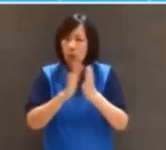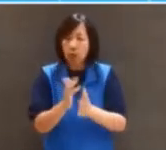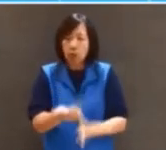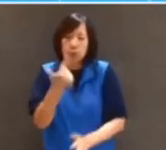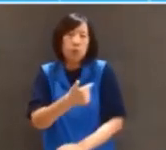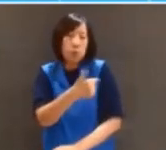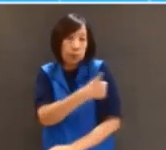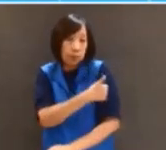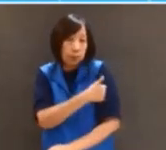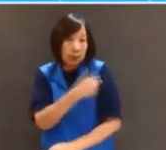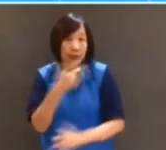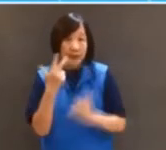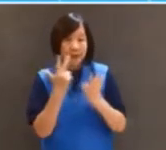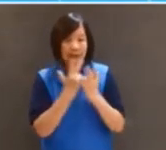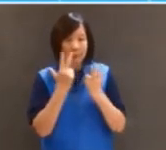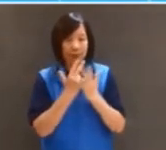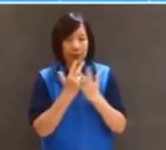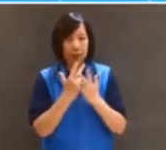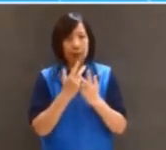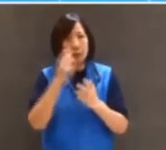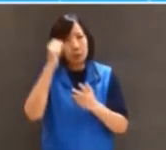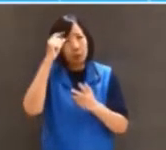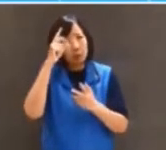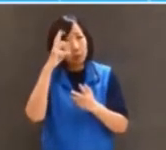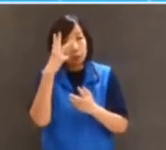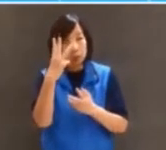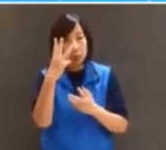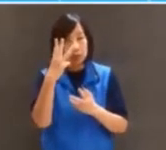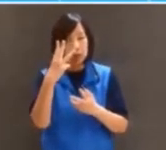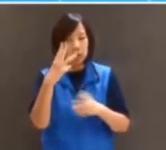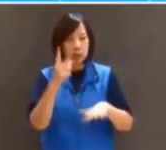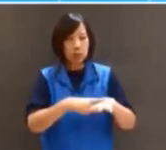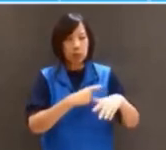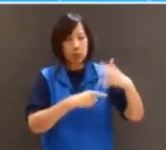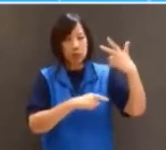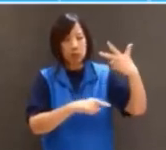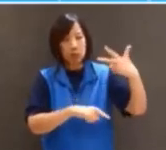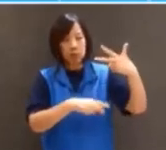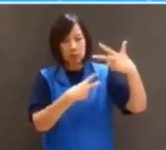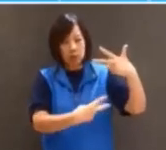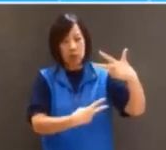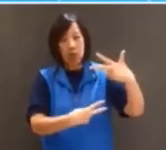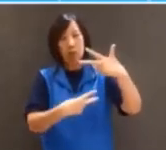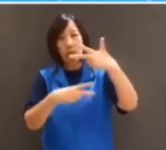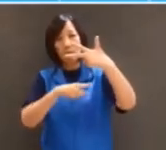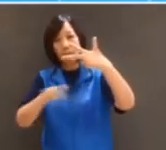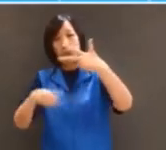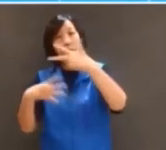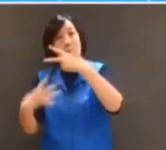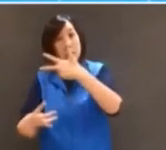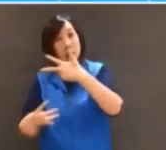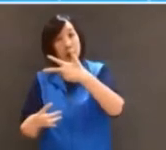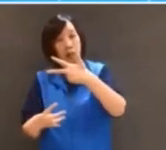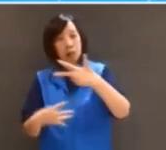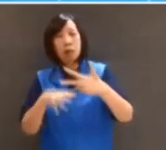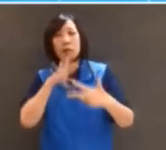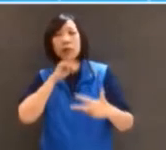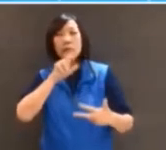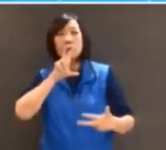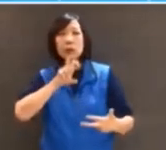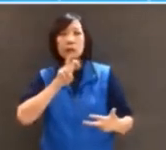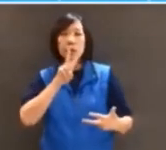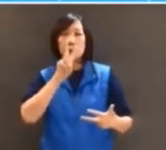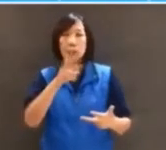至于新北市这3天的施打疫苗，从7月2号到7月4号，72岁以上跟原